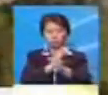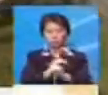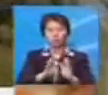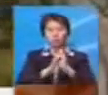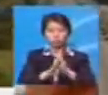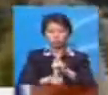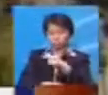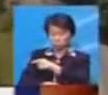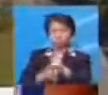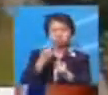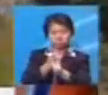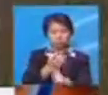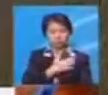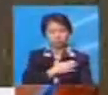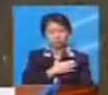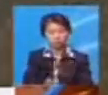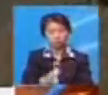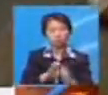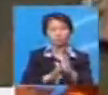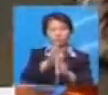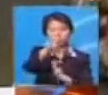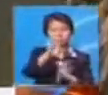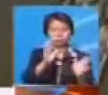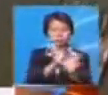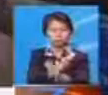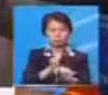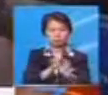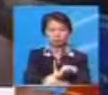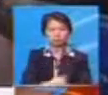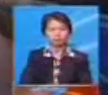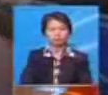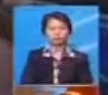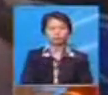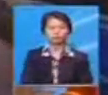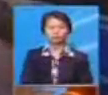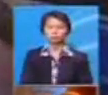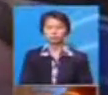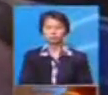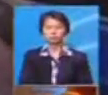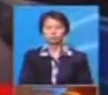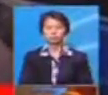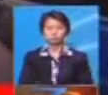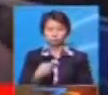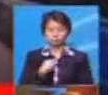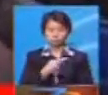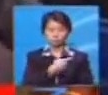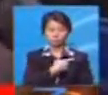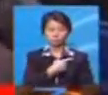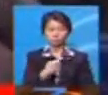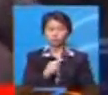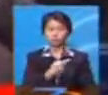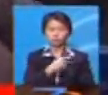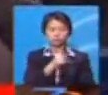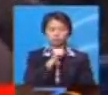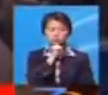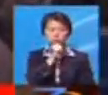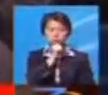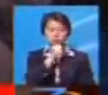bukti beliau komited kepada pembangunan Sarawak. Kita tidak akan membuat